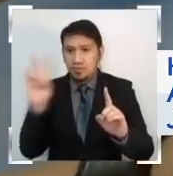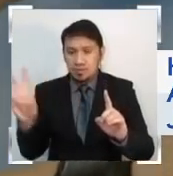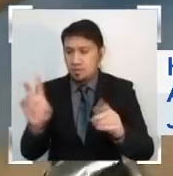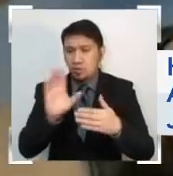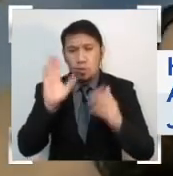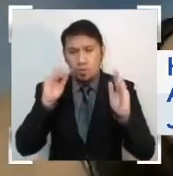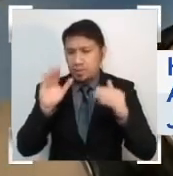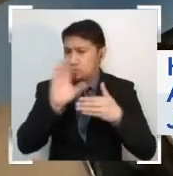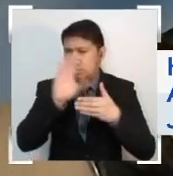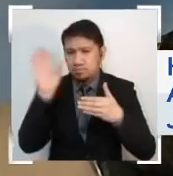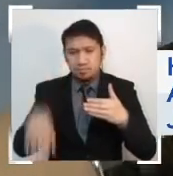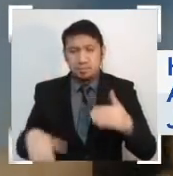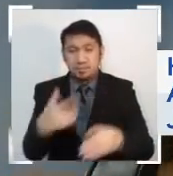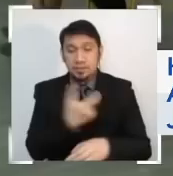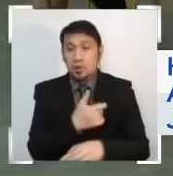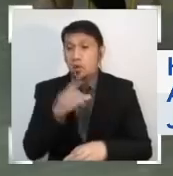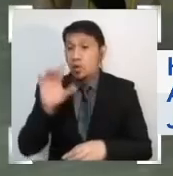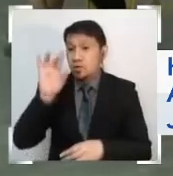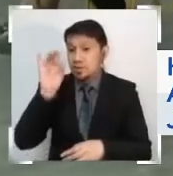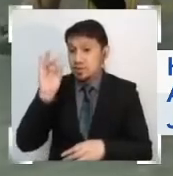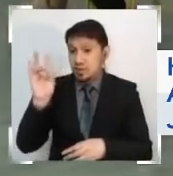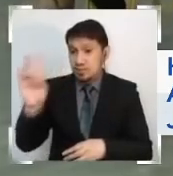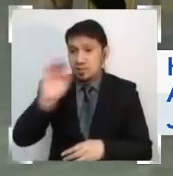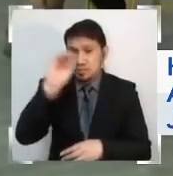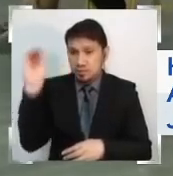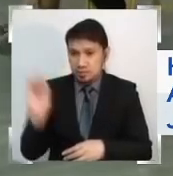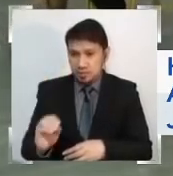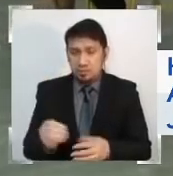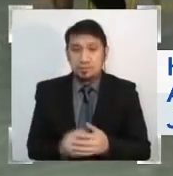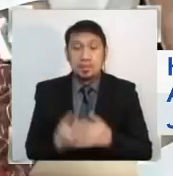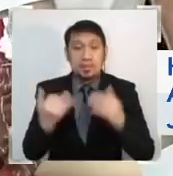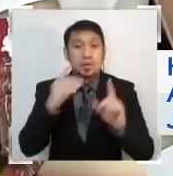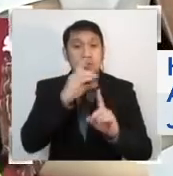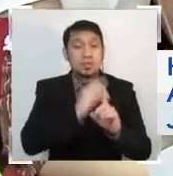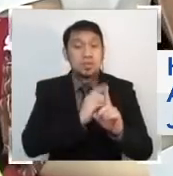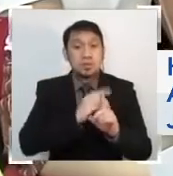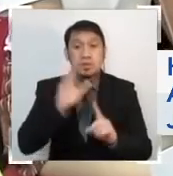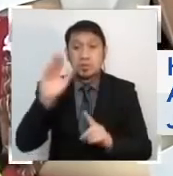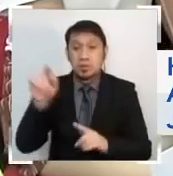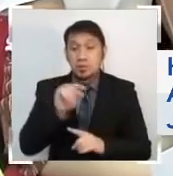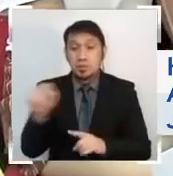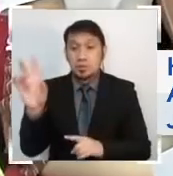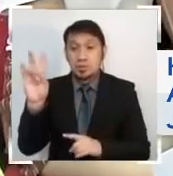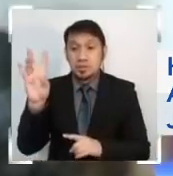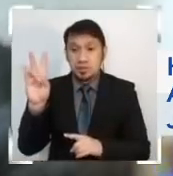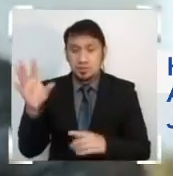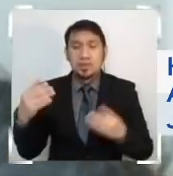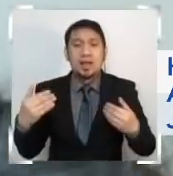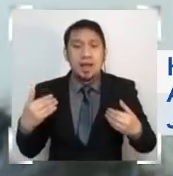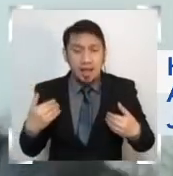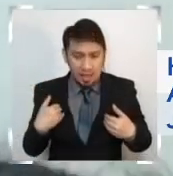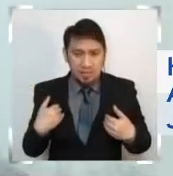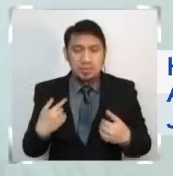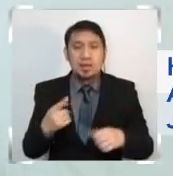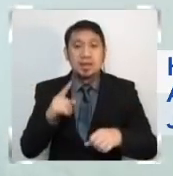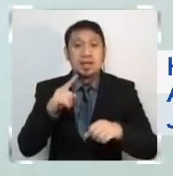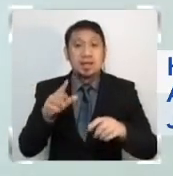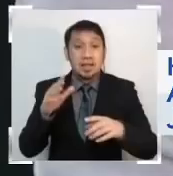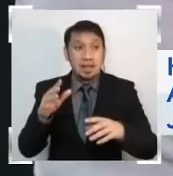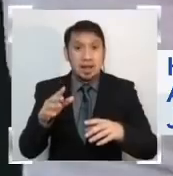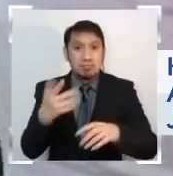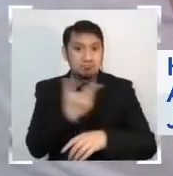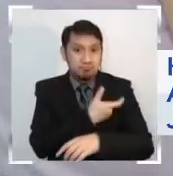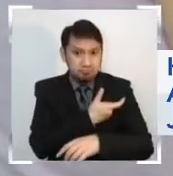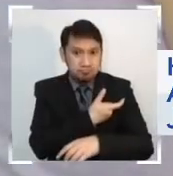o 70% total population. Sa December 15 to 17, round 2 ng National Vaccination Drive, 7 million ang